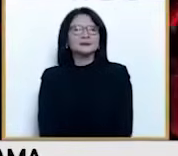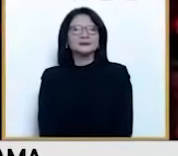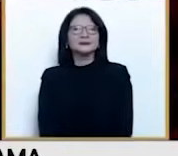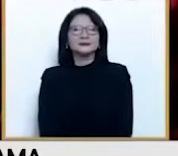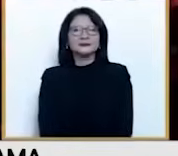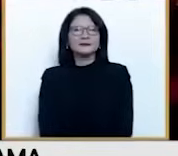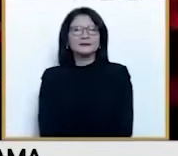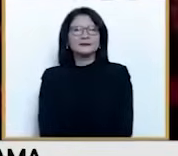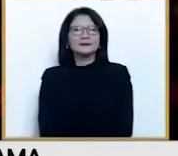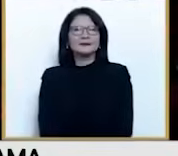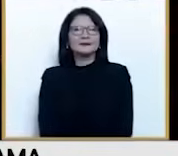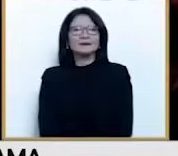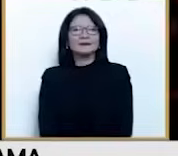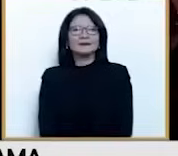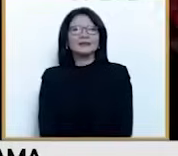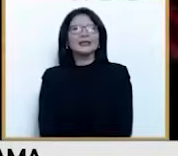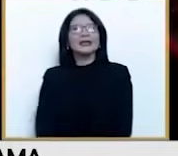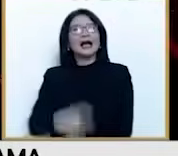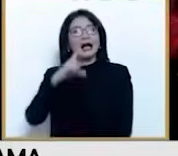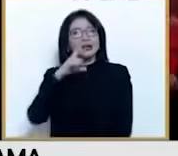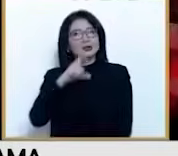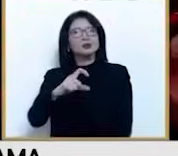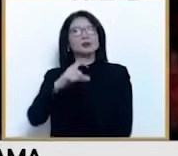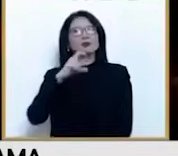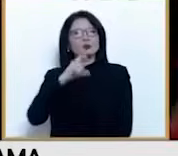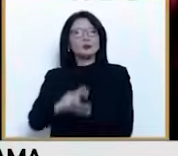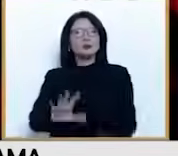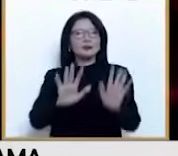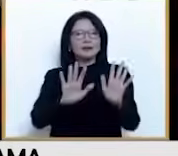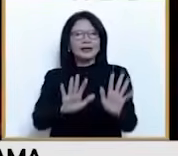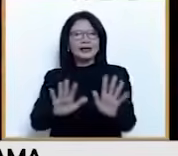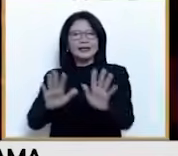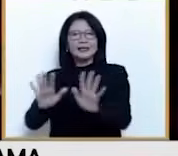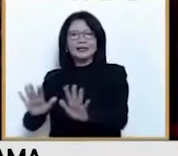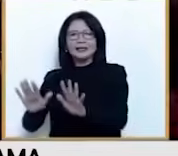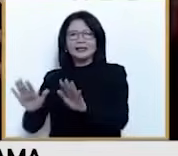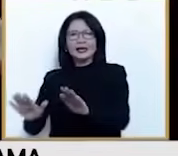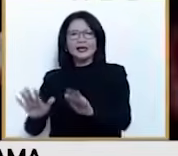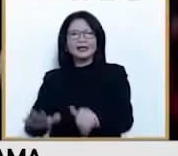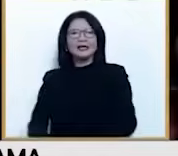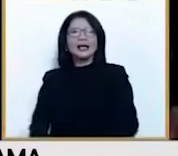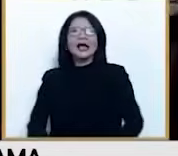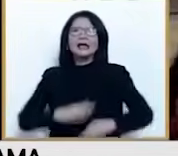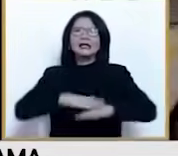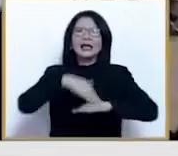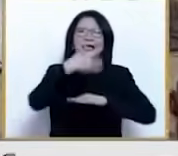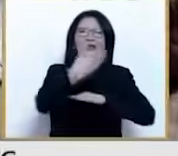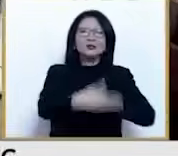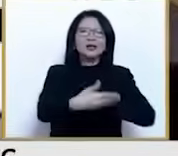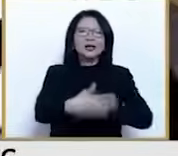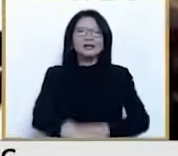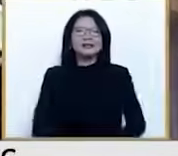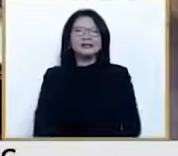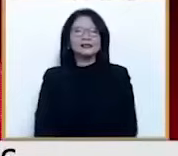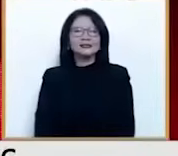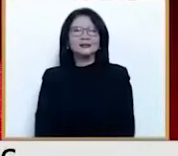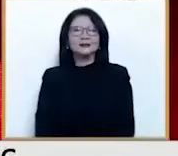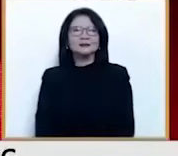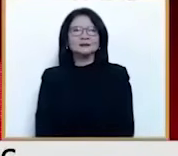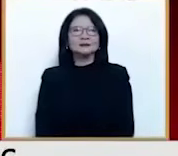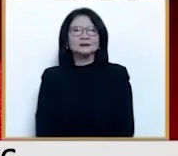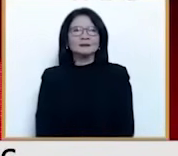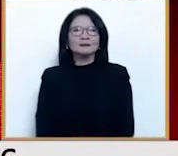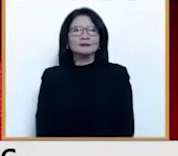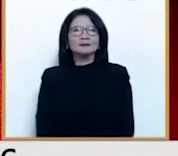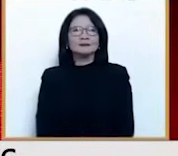Baik, cukup Bapak Ibu. Cukup. Tenang kembali, kita akan lanjutkan. Baik,